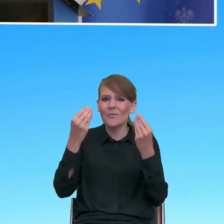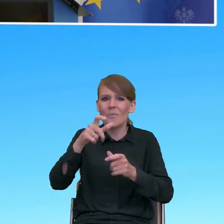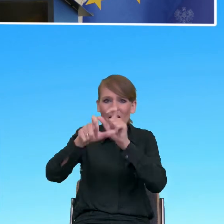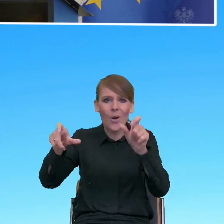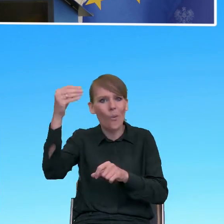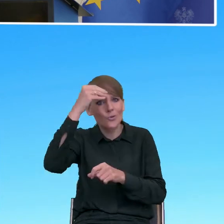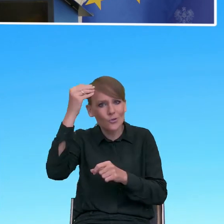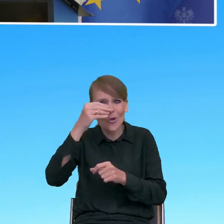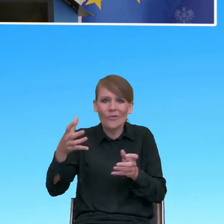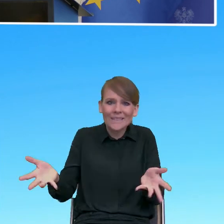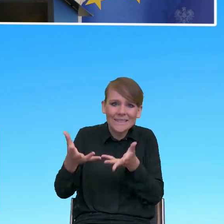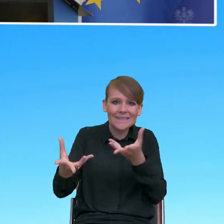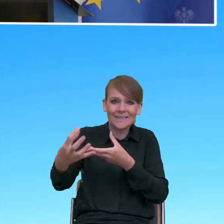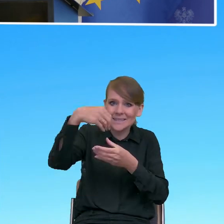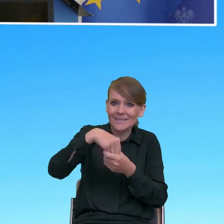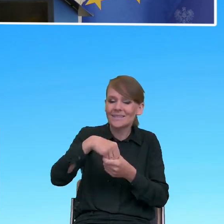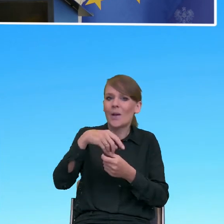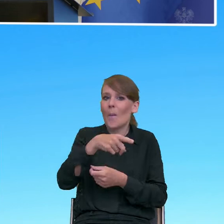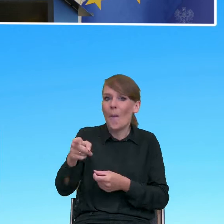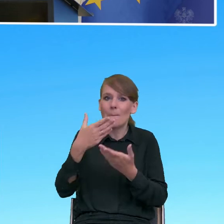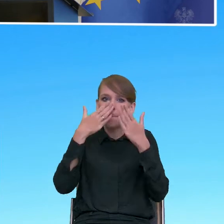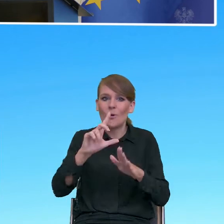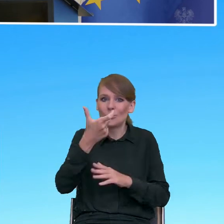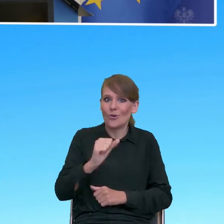żeby pokazali coś fajnego, żeby